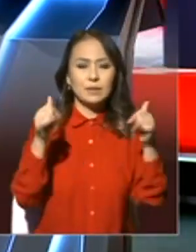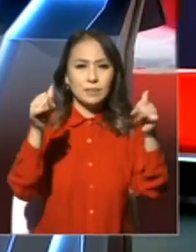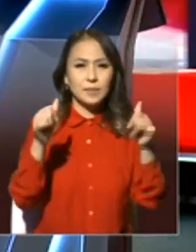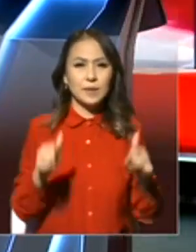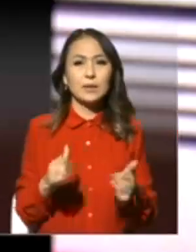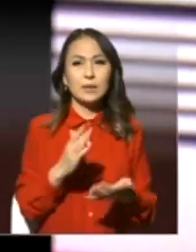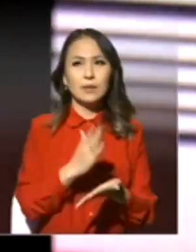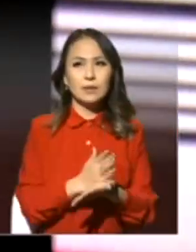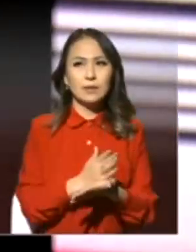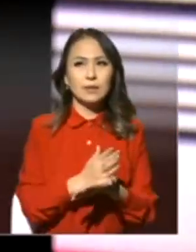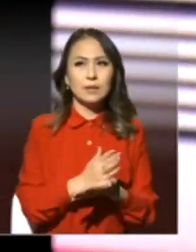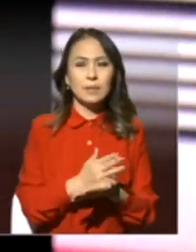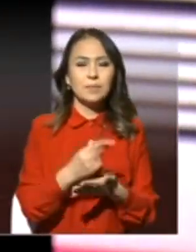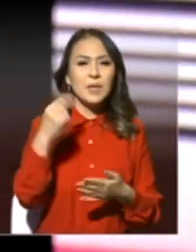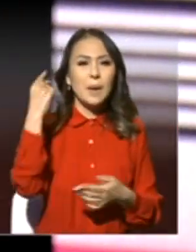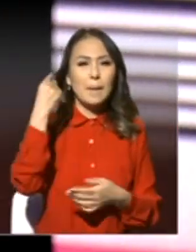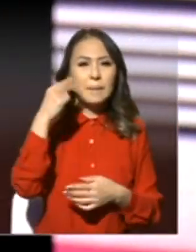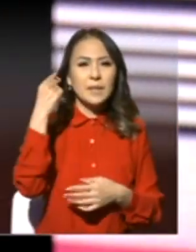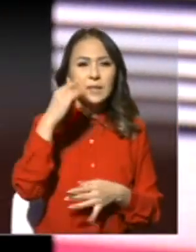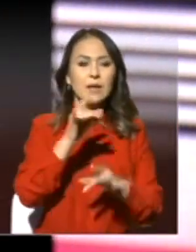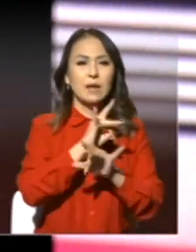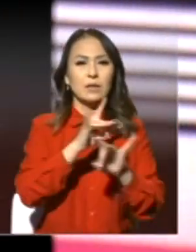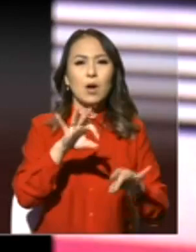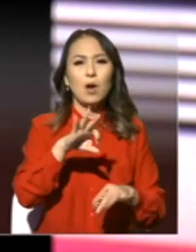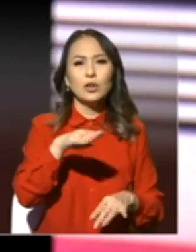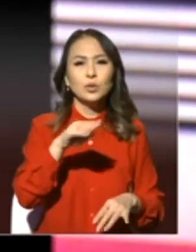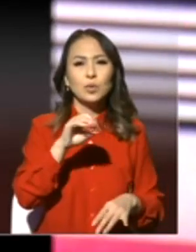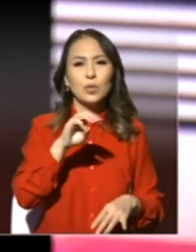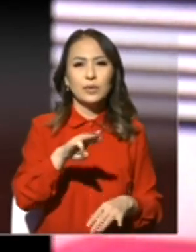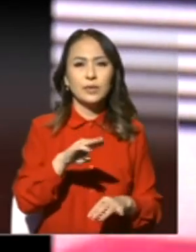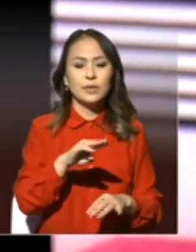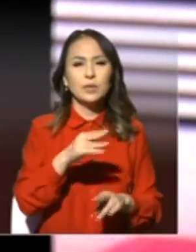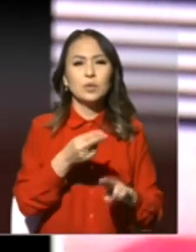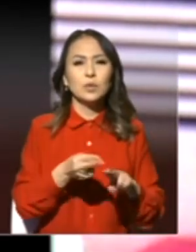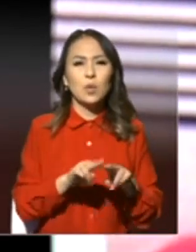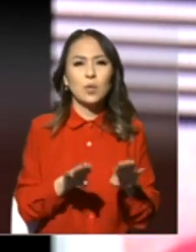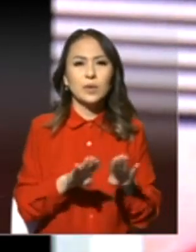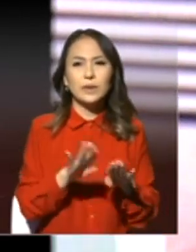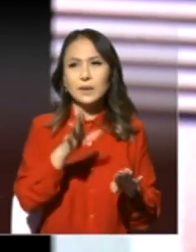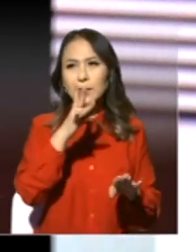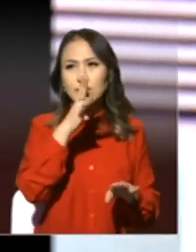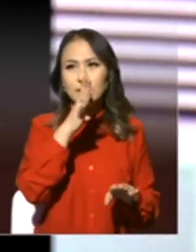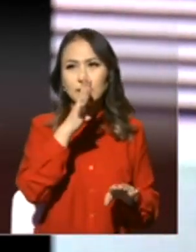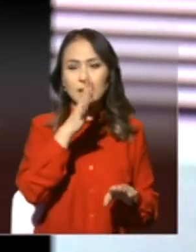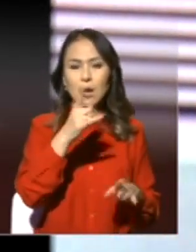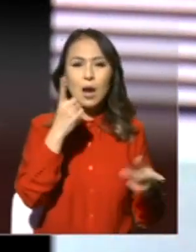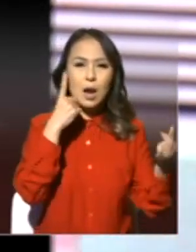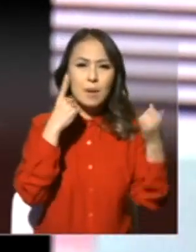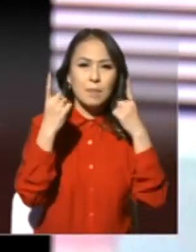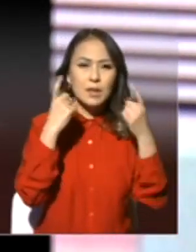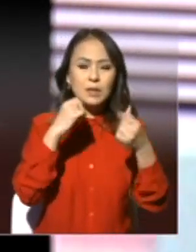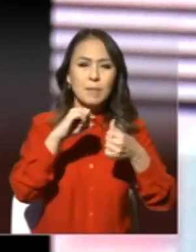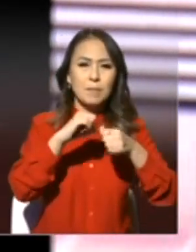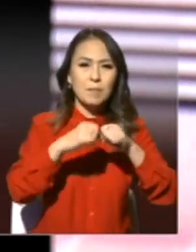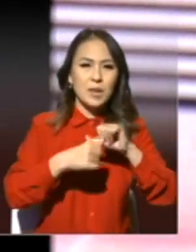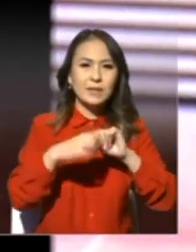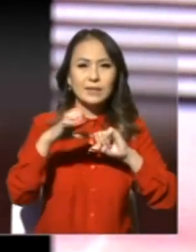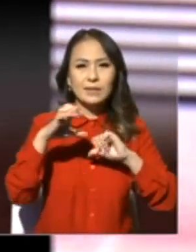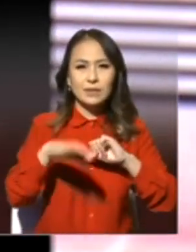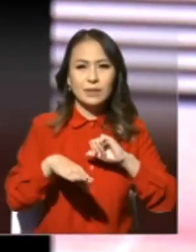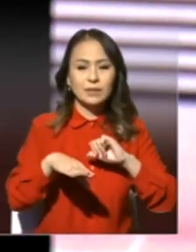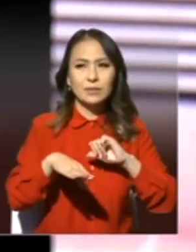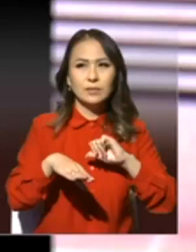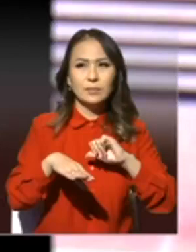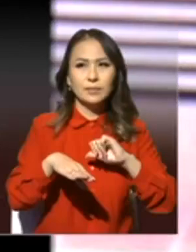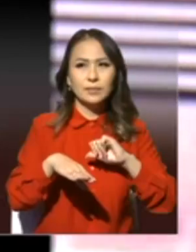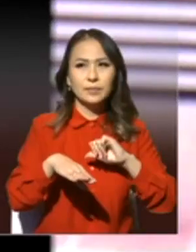негізгі. Олар президенттің алдында отчет береді деген сияқты есеп береді. Міне сол кезде осы жаңағы ақпараттарды ылғи мына статистика деп айтып